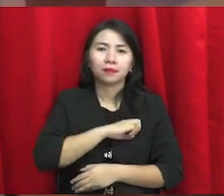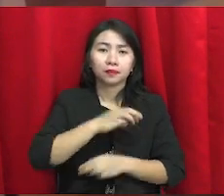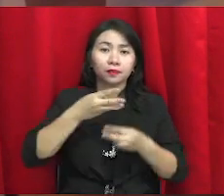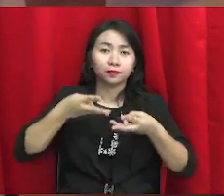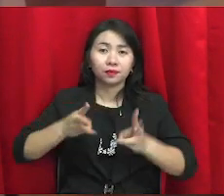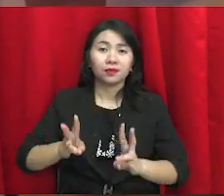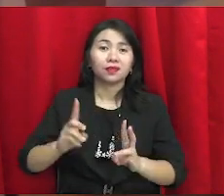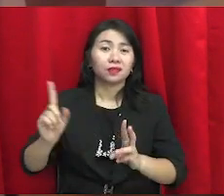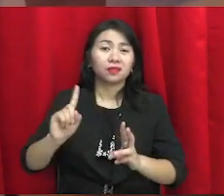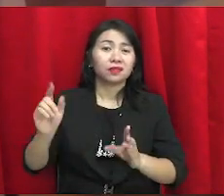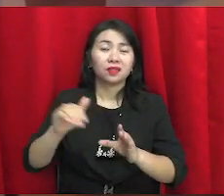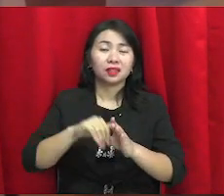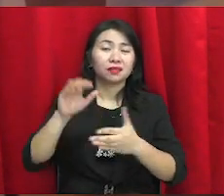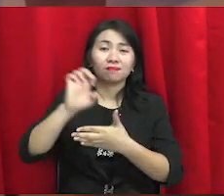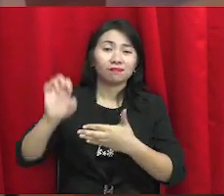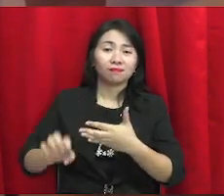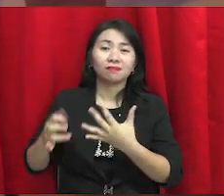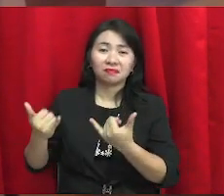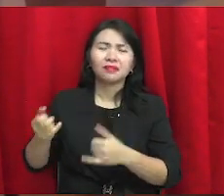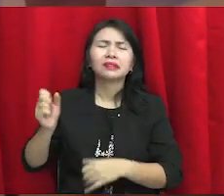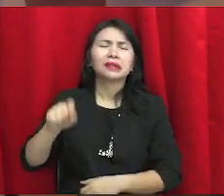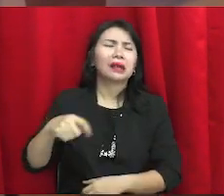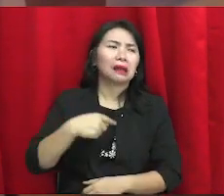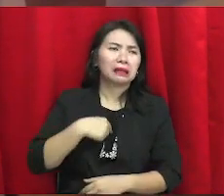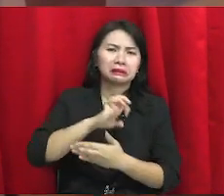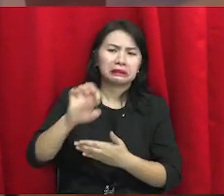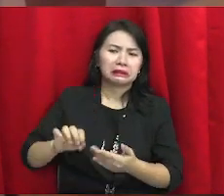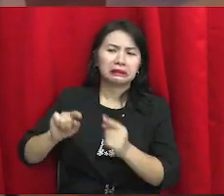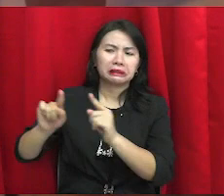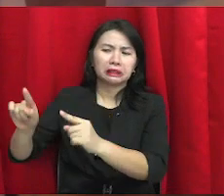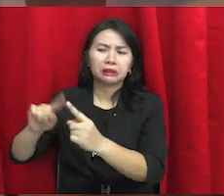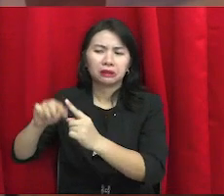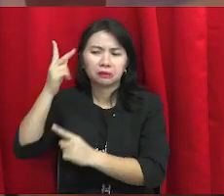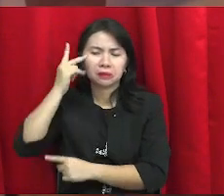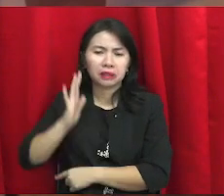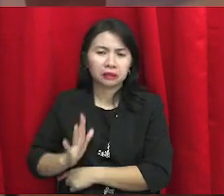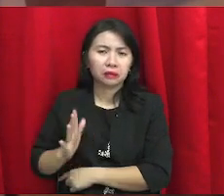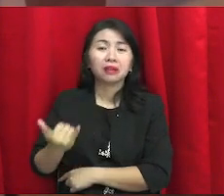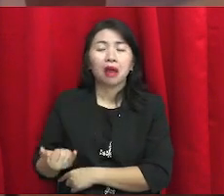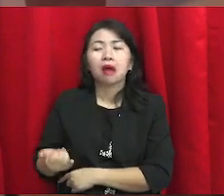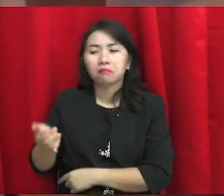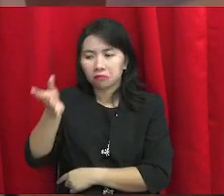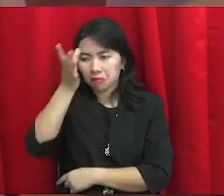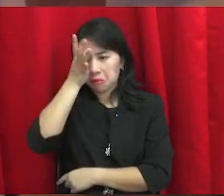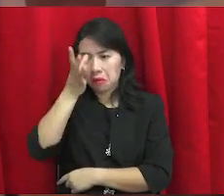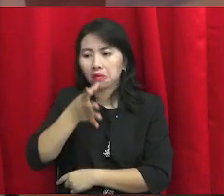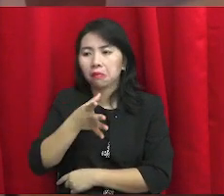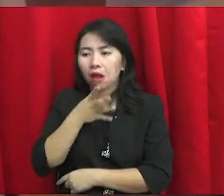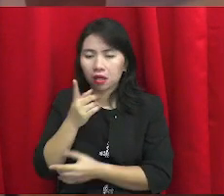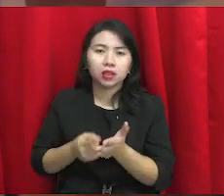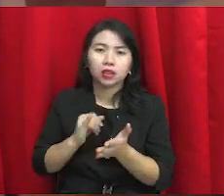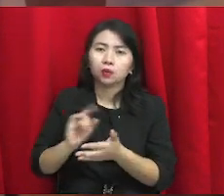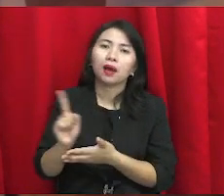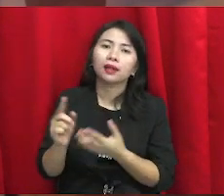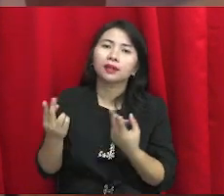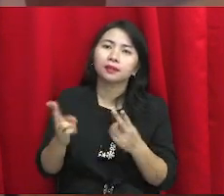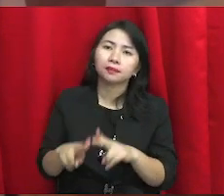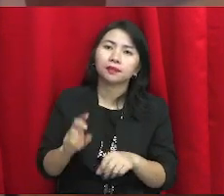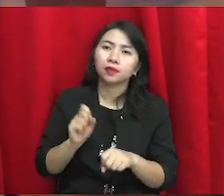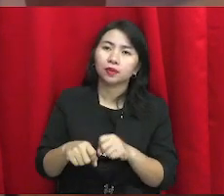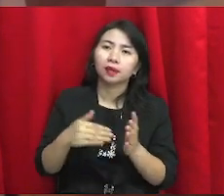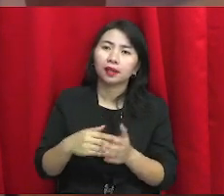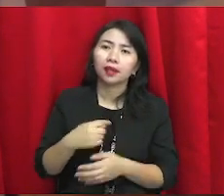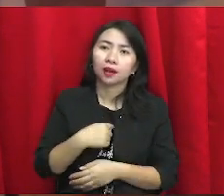at the end, wala, lalapit din ako kay Pastor. Pastor, ganito yung nangyari. Mama, ganito yung nangyari. Kumbaga parang gumawa lang din ako